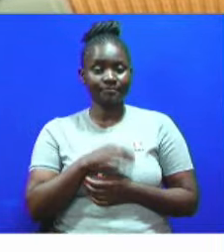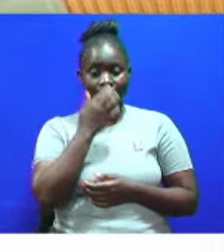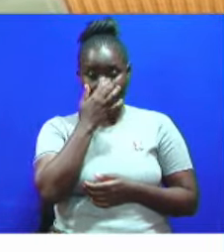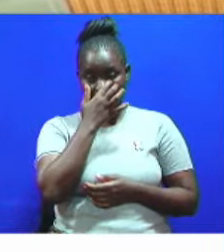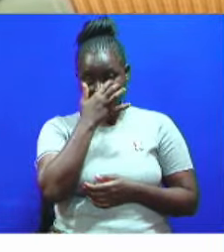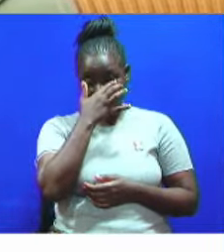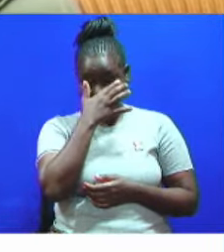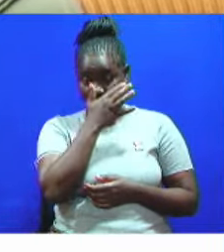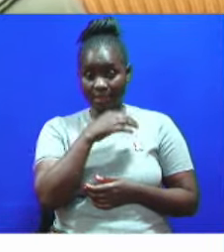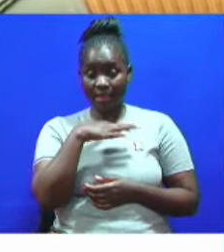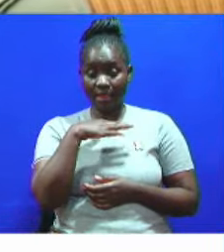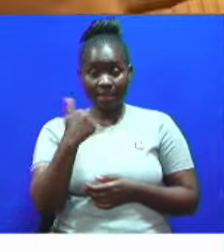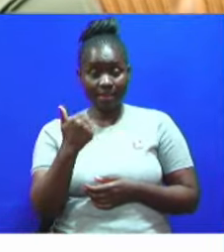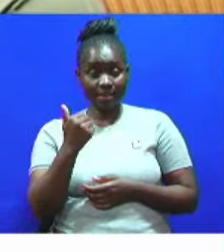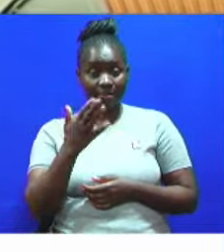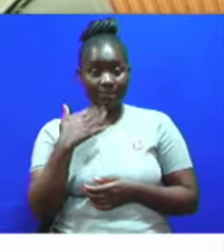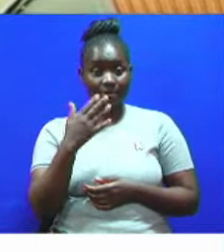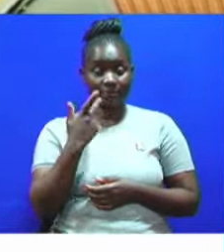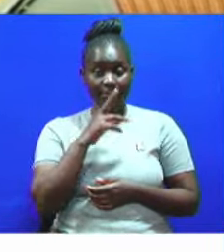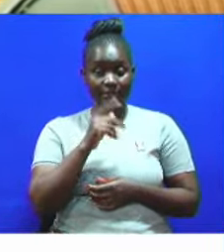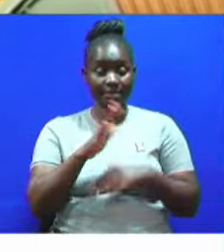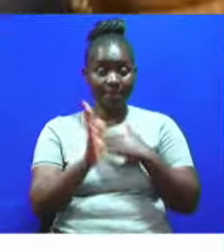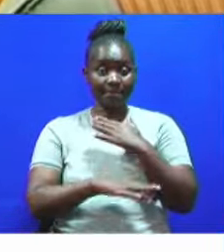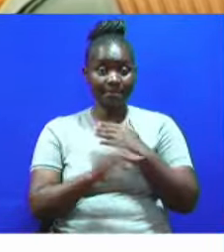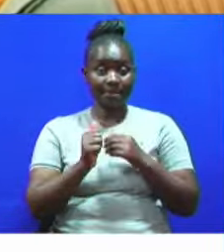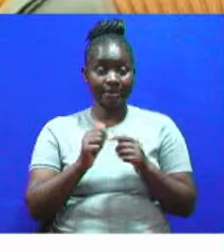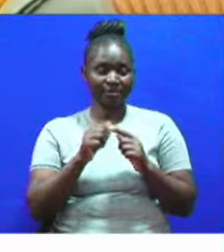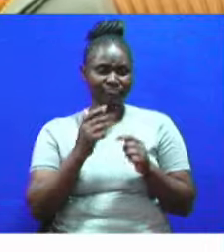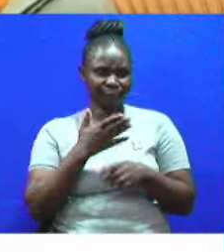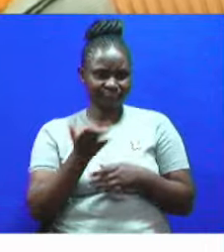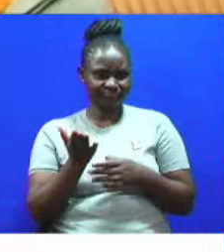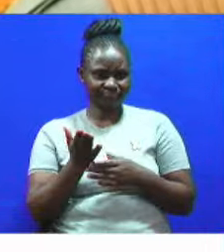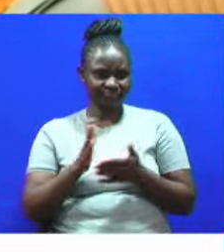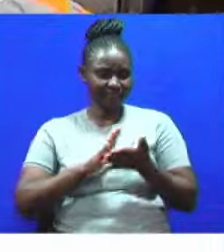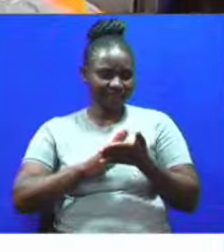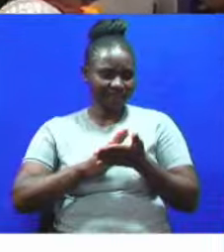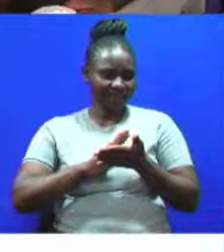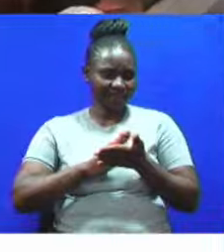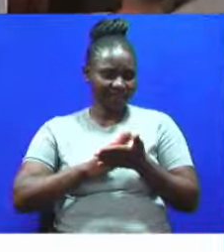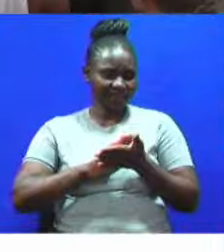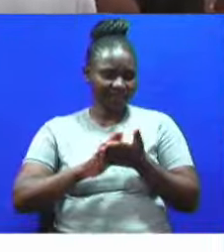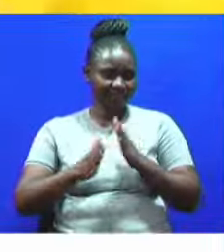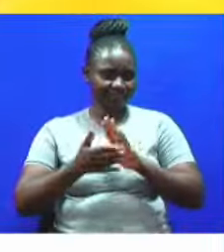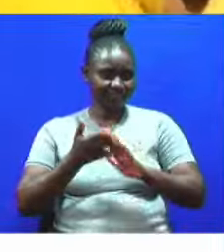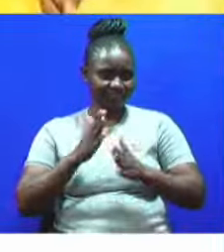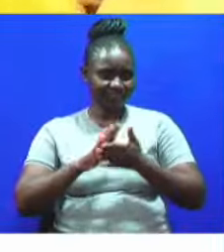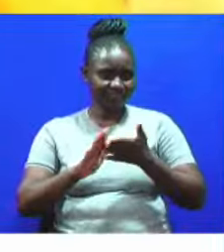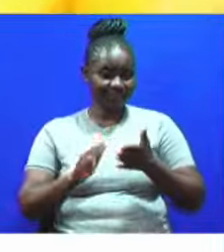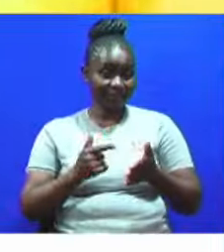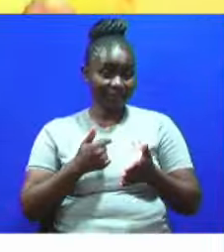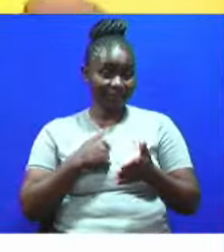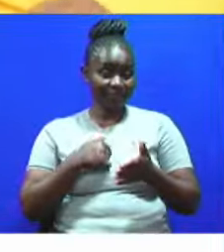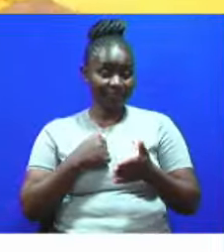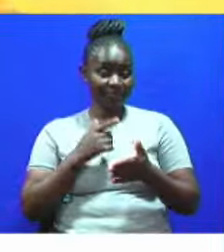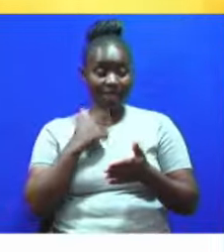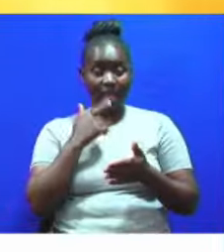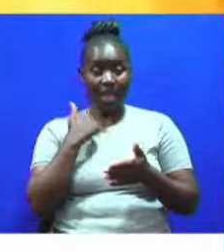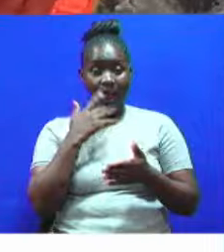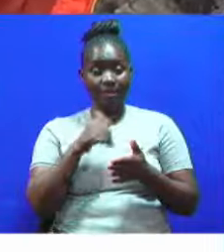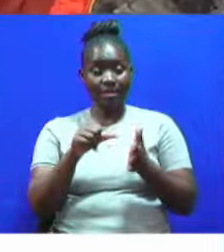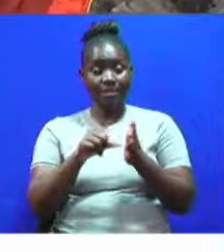pare biinto, pitali biya sebare, ansa biomonga bi. Egati yaba na inchi abubane kia omo chando